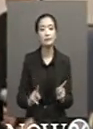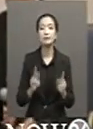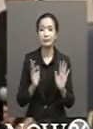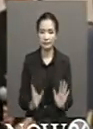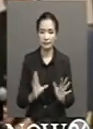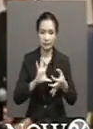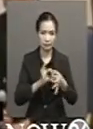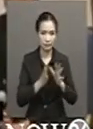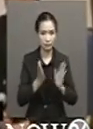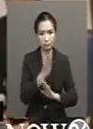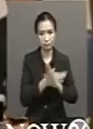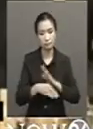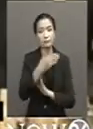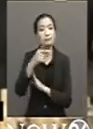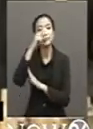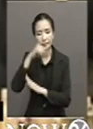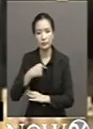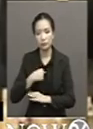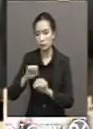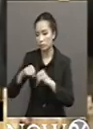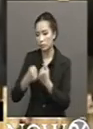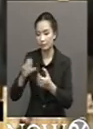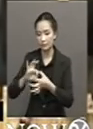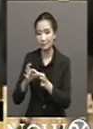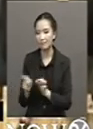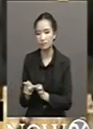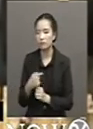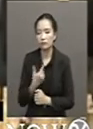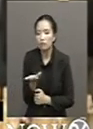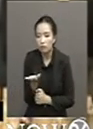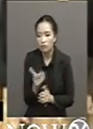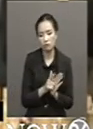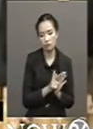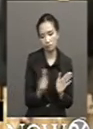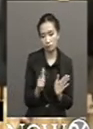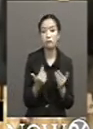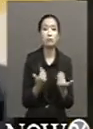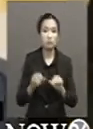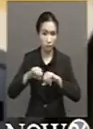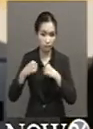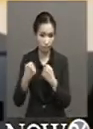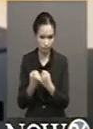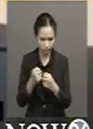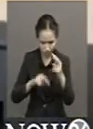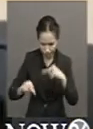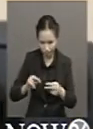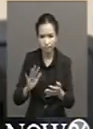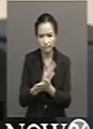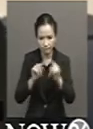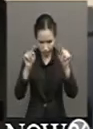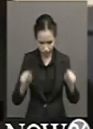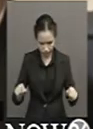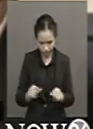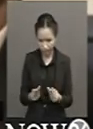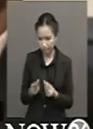ไทยจึงขอลาออกจากสมาคมกีฬาคาราเต้ซึ่งทางสมาคมอยู่ระหว่างการตรวจสอบเอกสารการยื่นลาออกของ